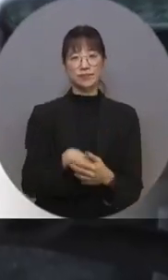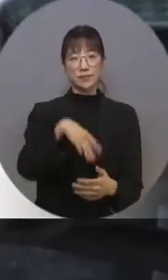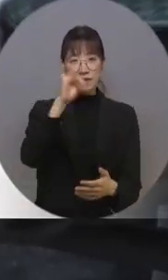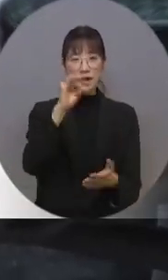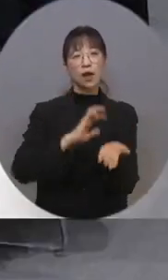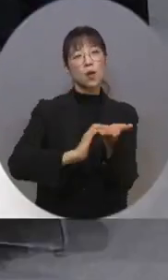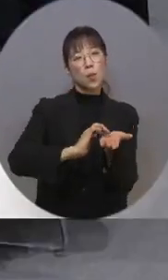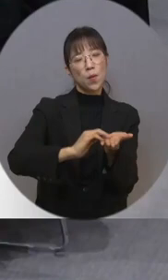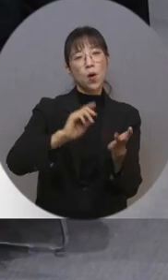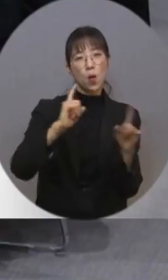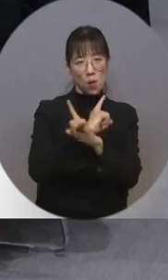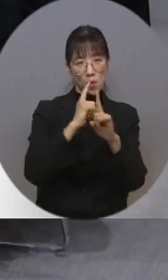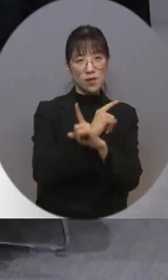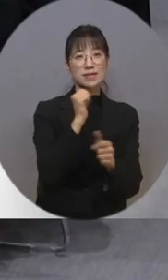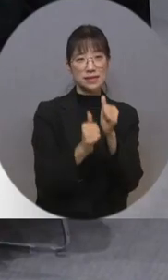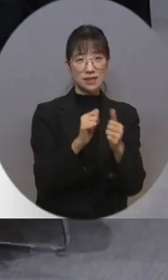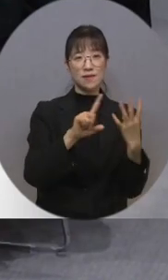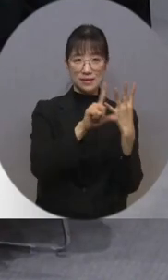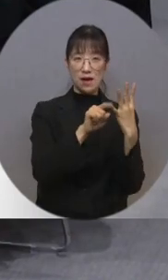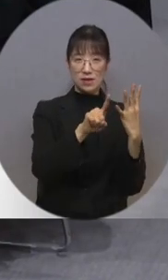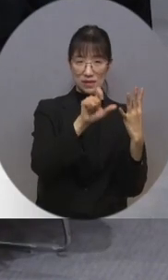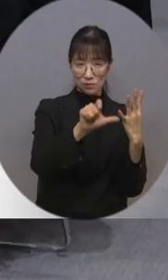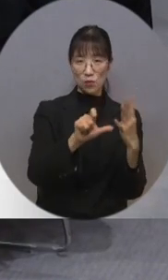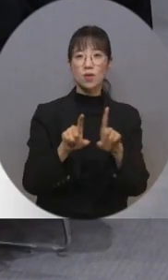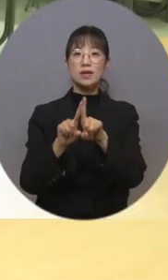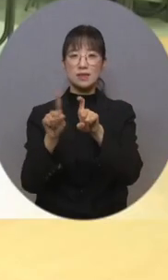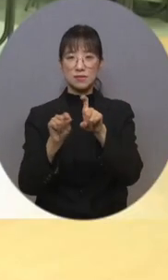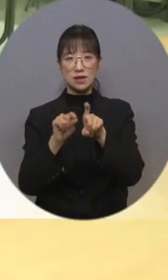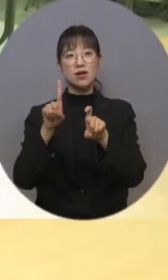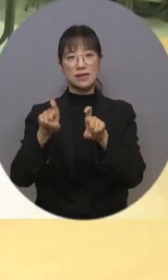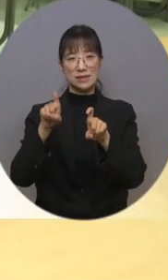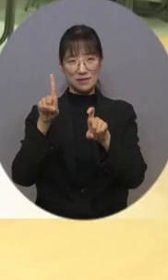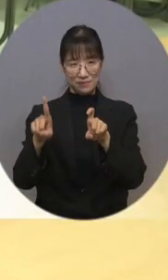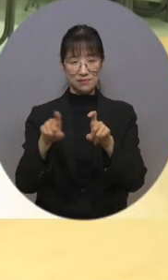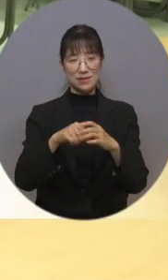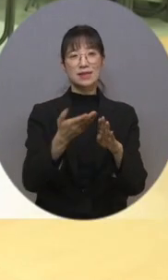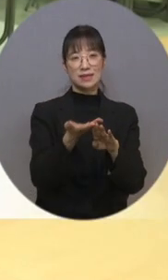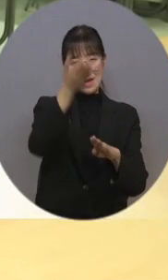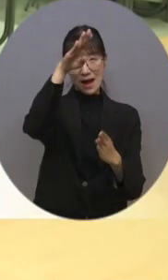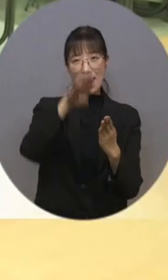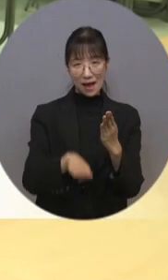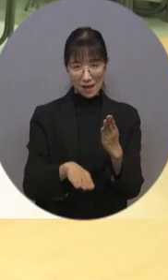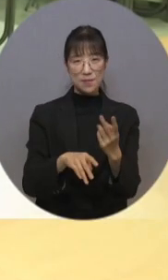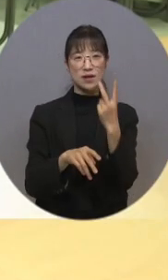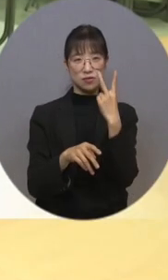점역교정사 시험은 오는 4월 15일과 11월 11일 상하반기로 나눠